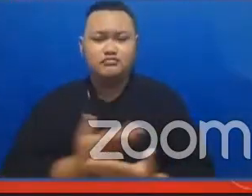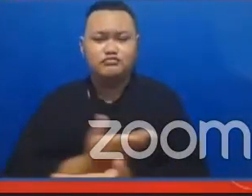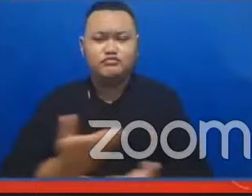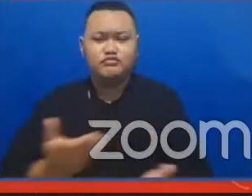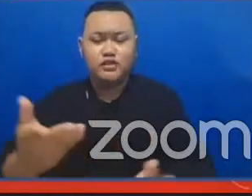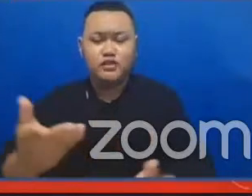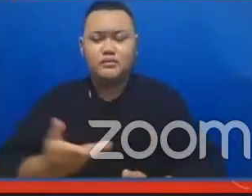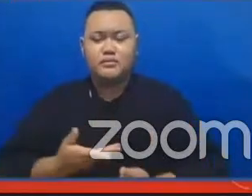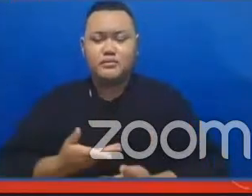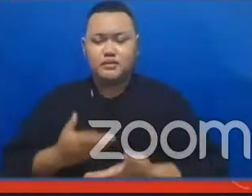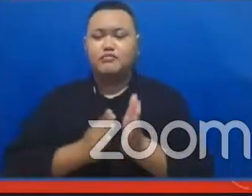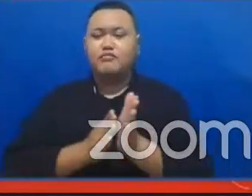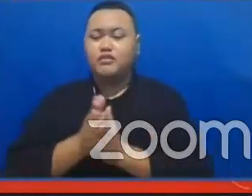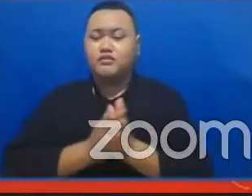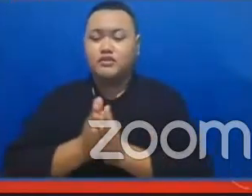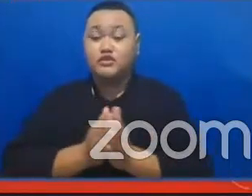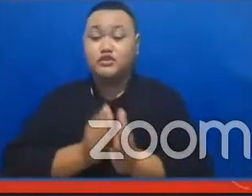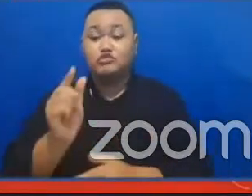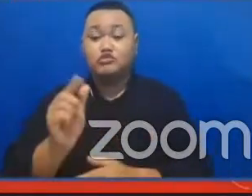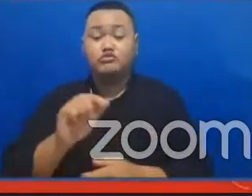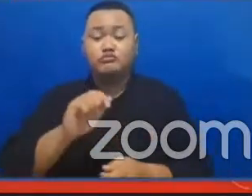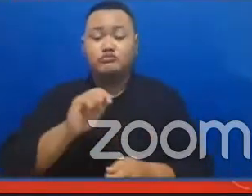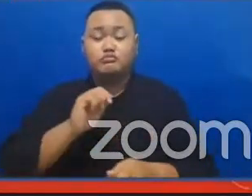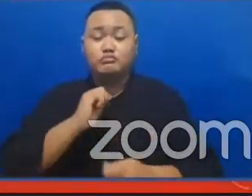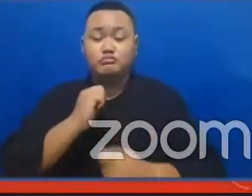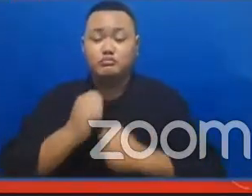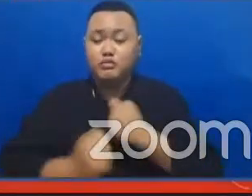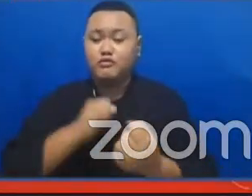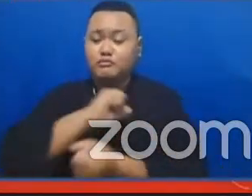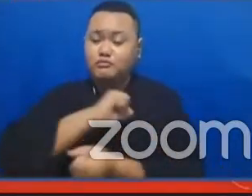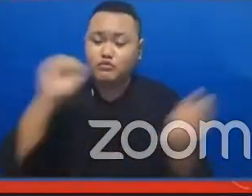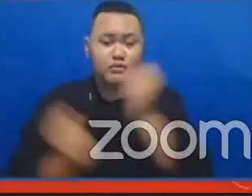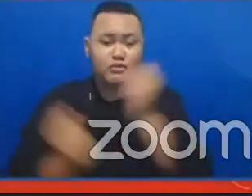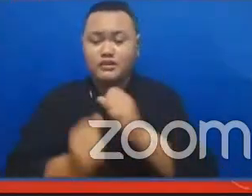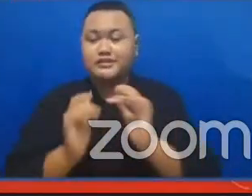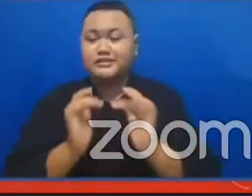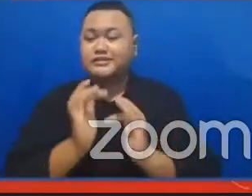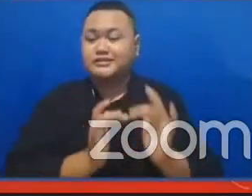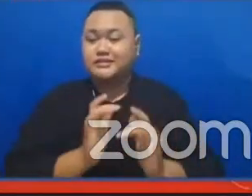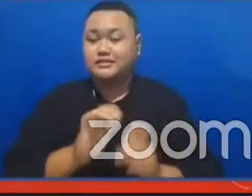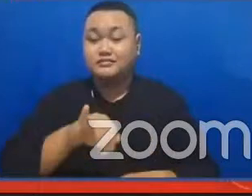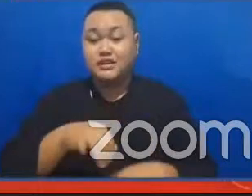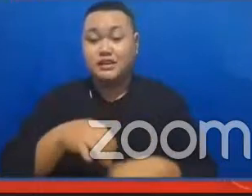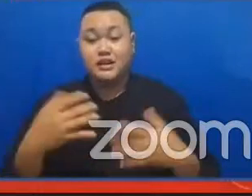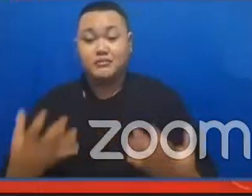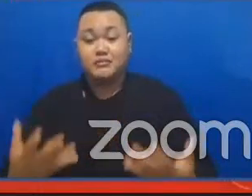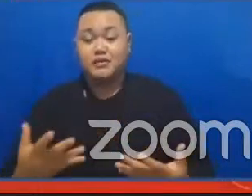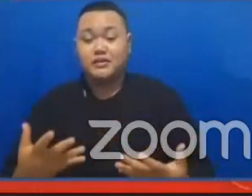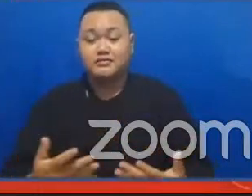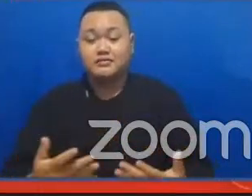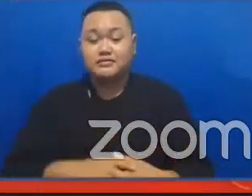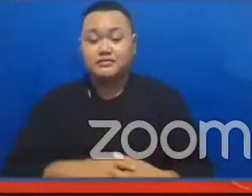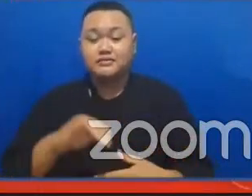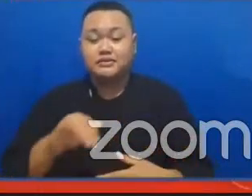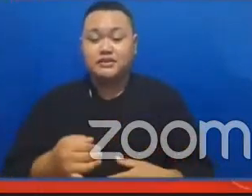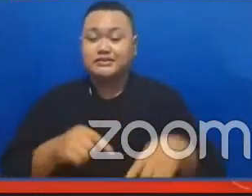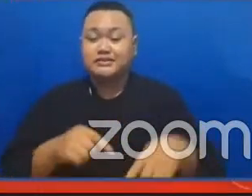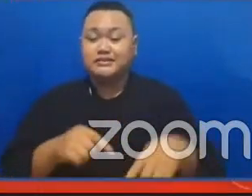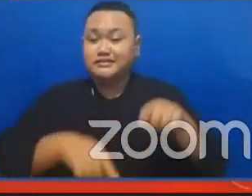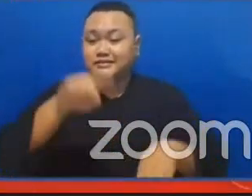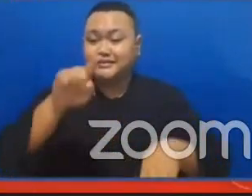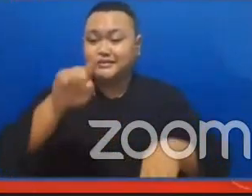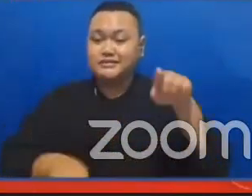termotivasi untuk semangat untuk melakukan transformasi ke digital, sehingga indeks yang disampaikan Pak Dirjen tadi,